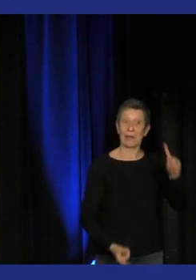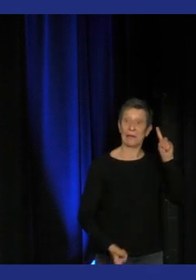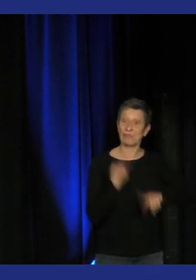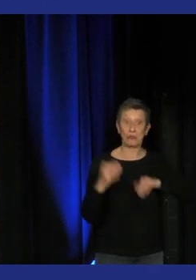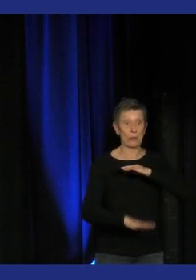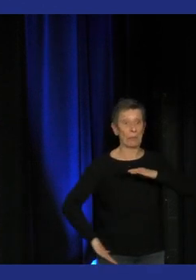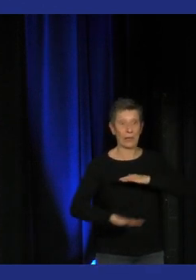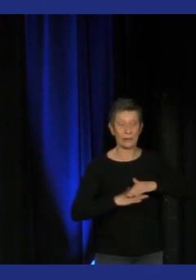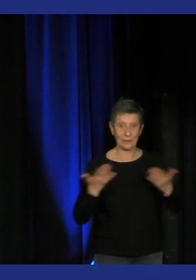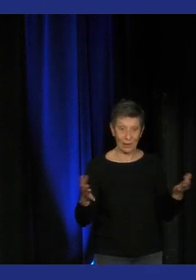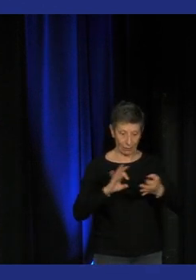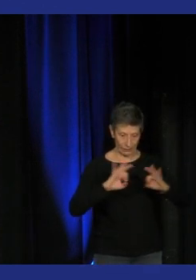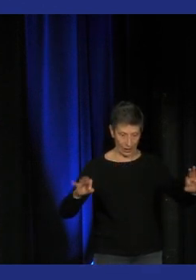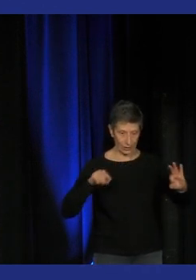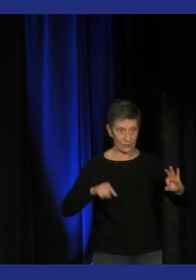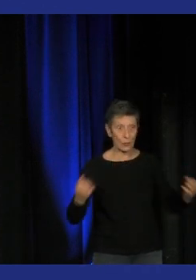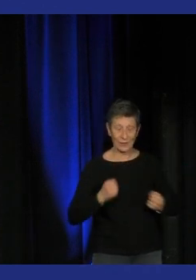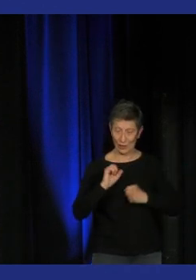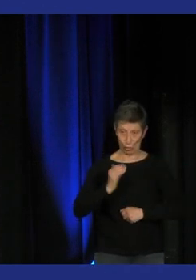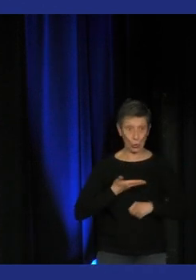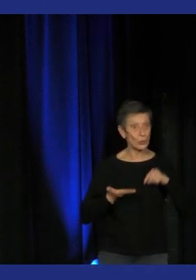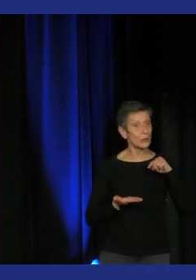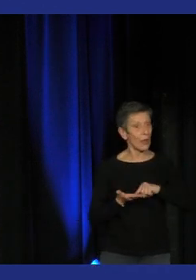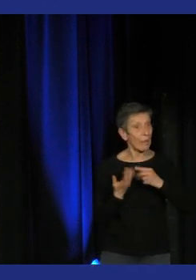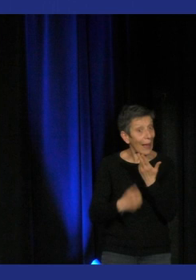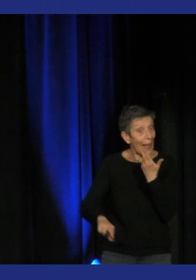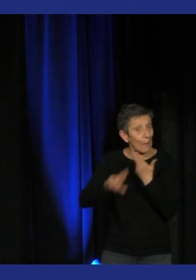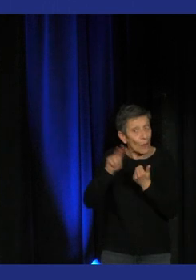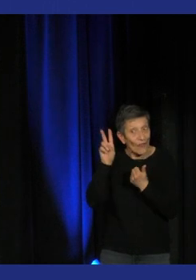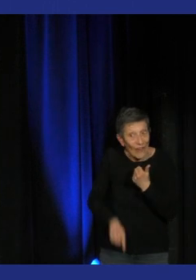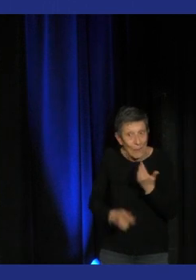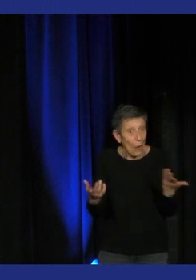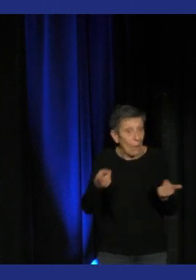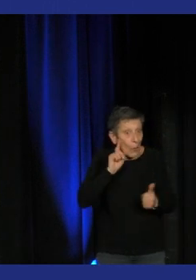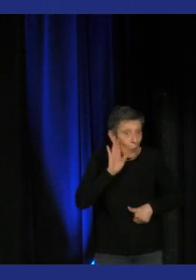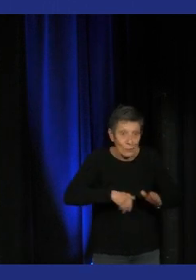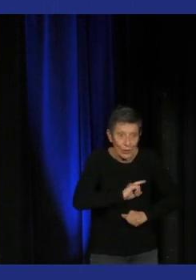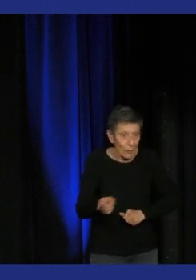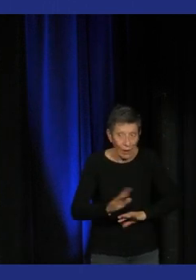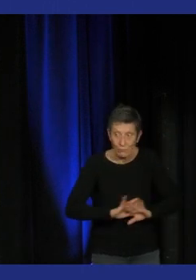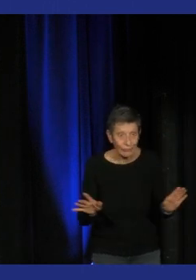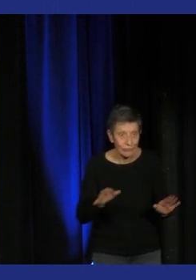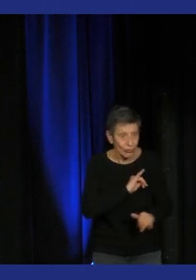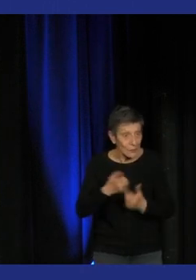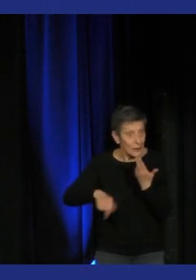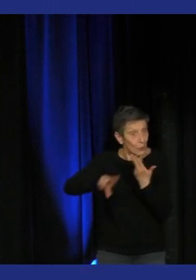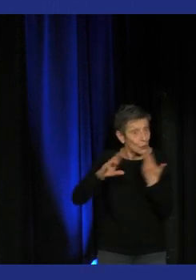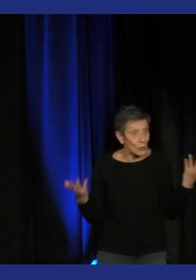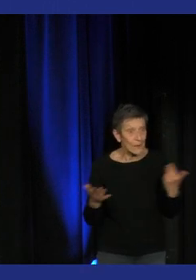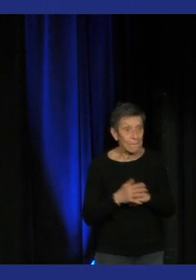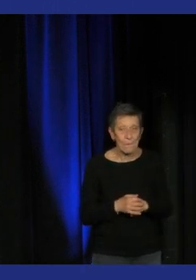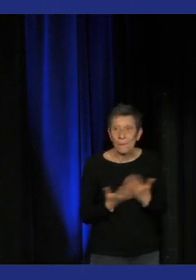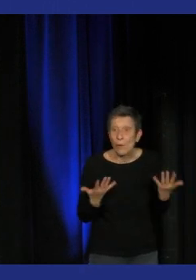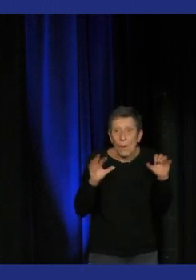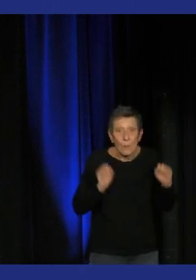Ouais, bon, du coup, en fait, j'ai eu aucune réponse de pourquoi ces ascenseurs marchaient jamais, de qu'est-ce qui